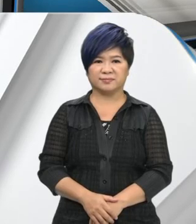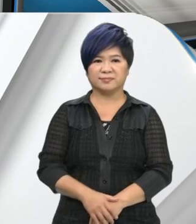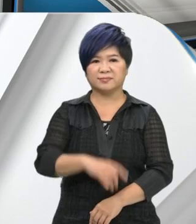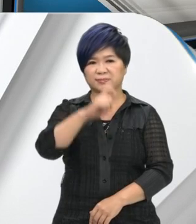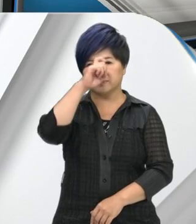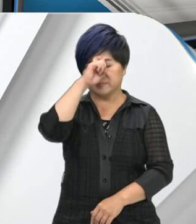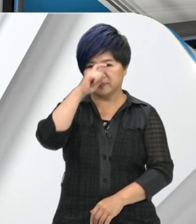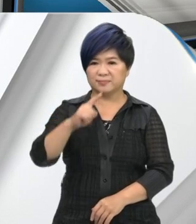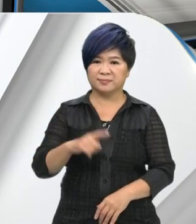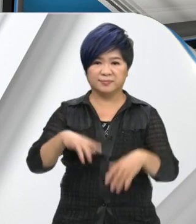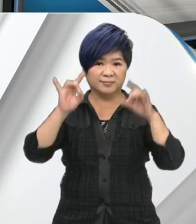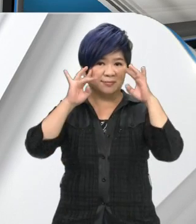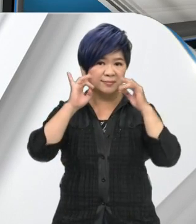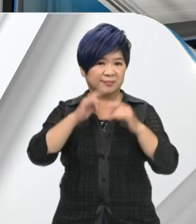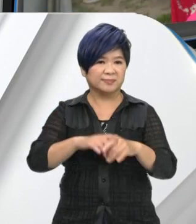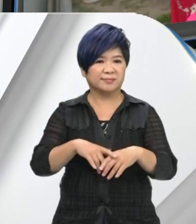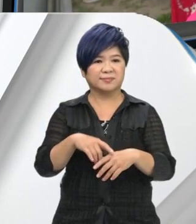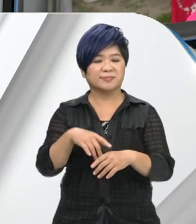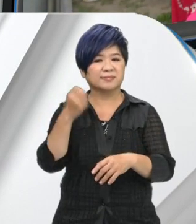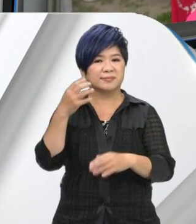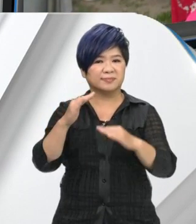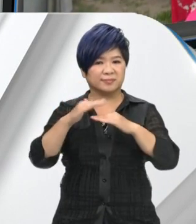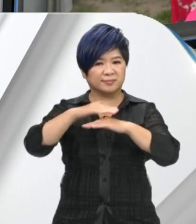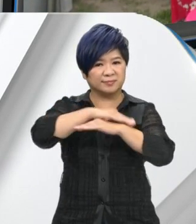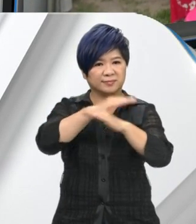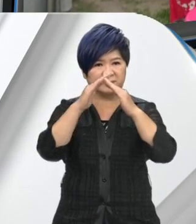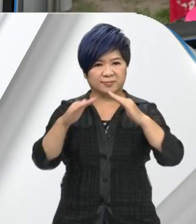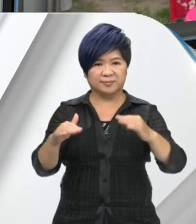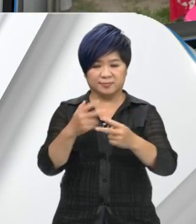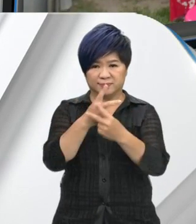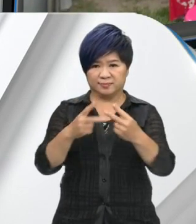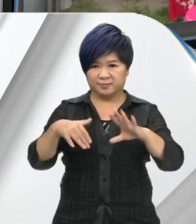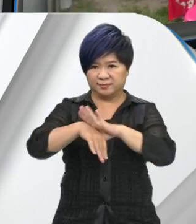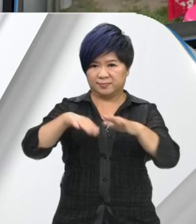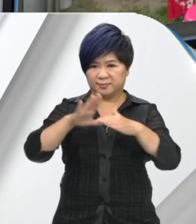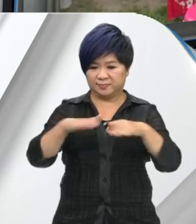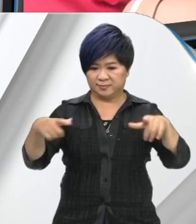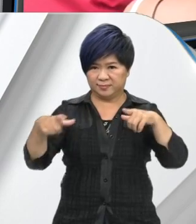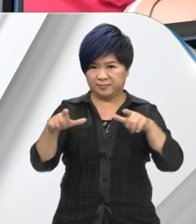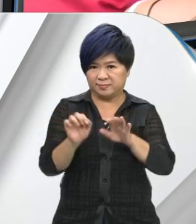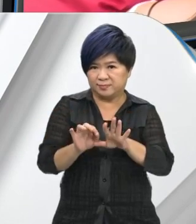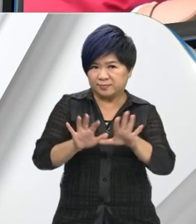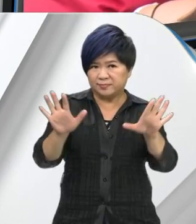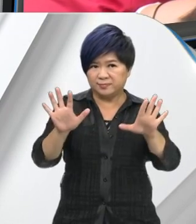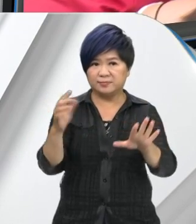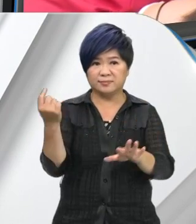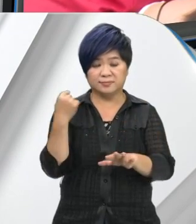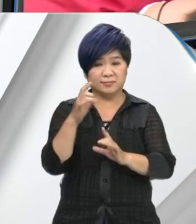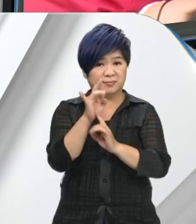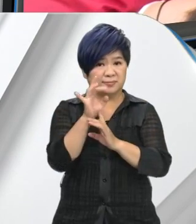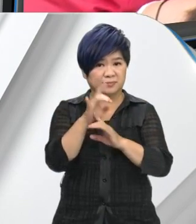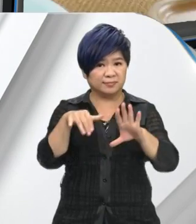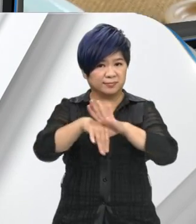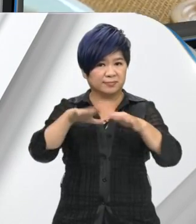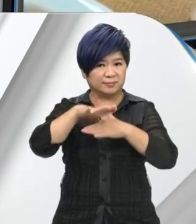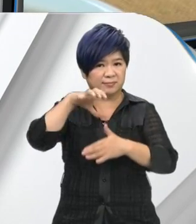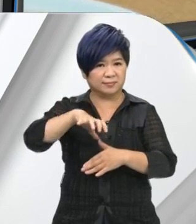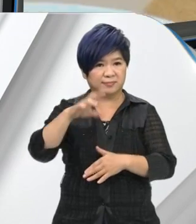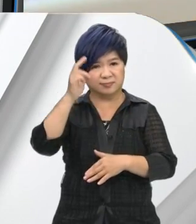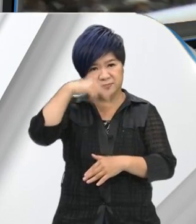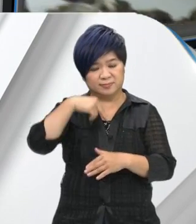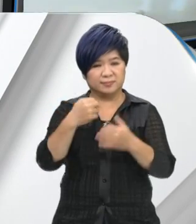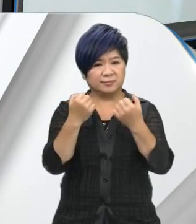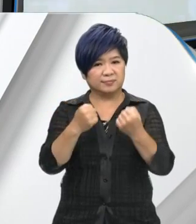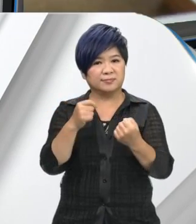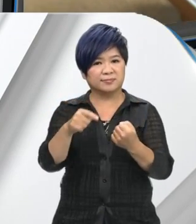为了带动新加坡客家文化保存研究的发展，新竹县文化局筹备下组替竹北市新加坡盼